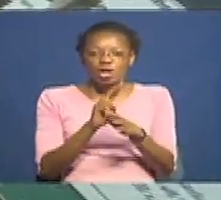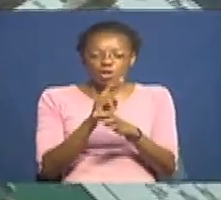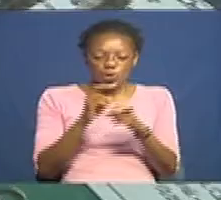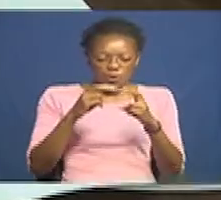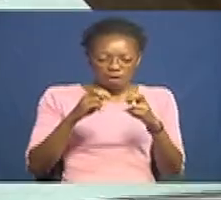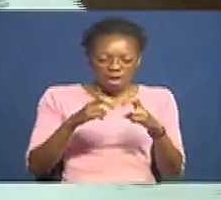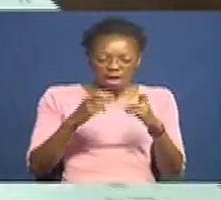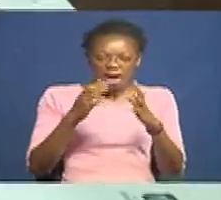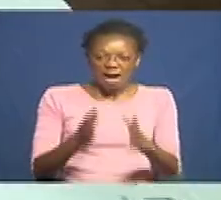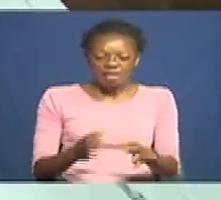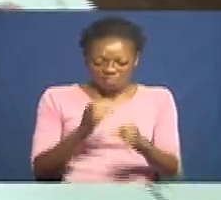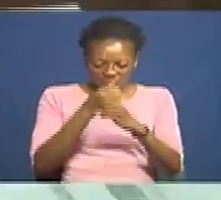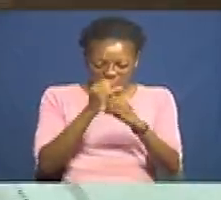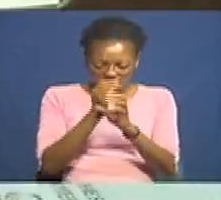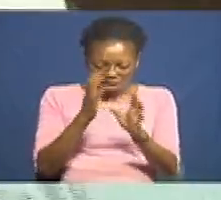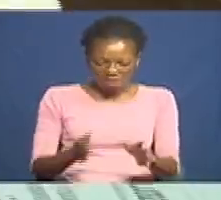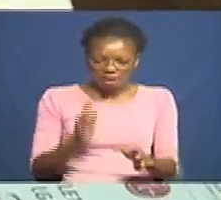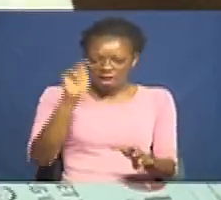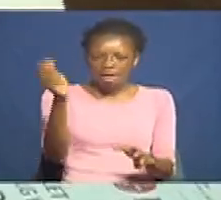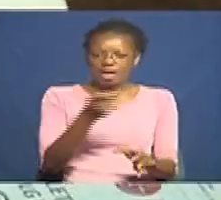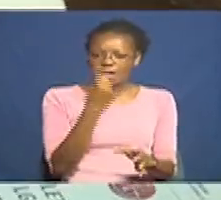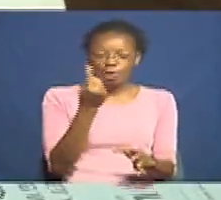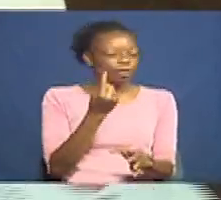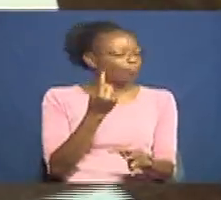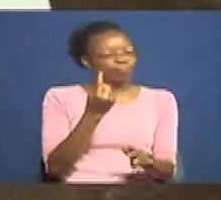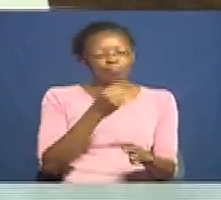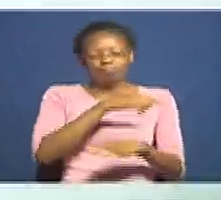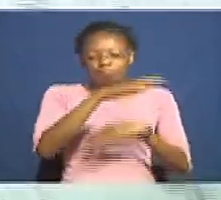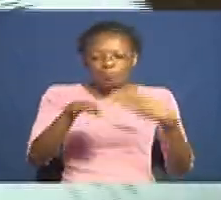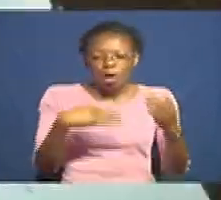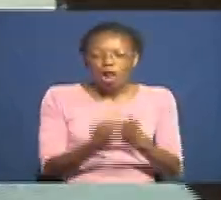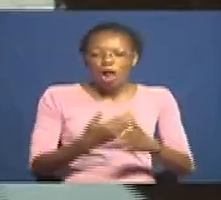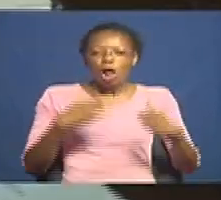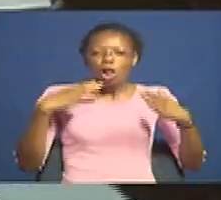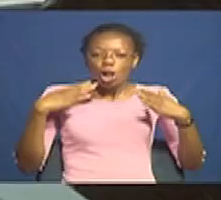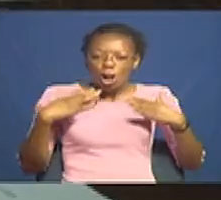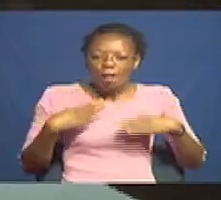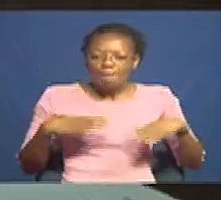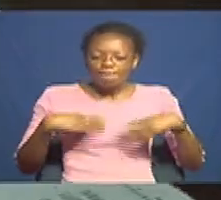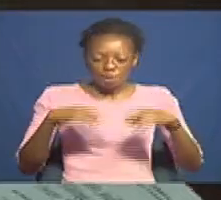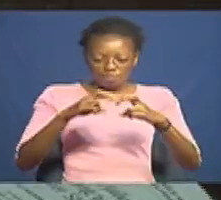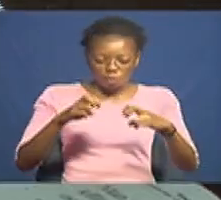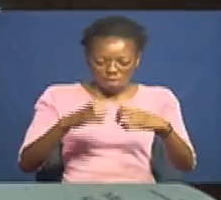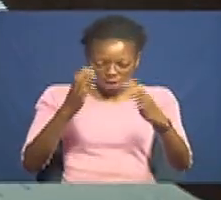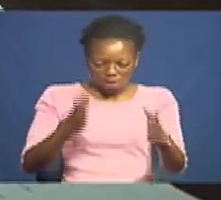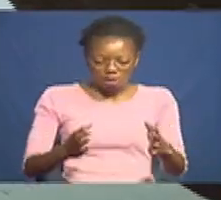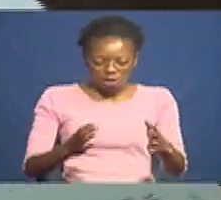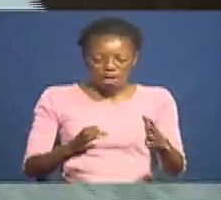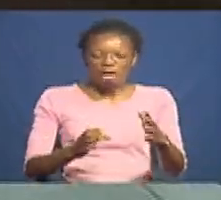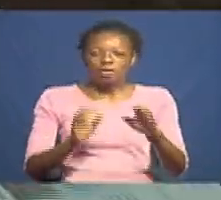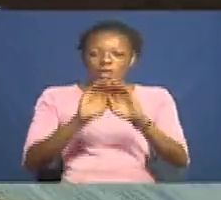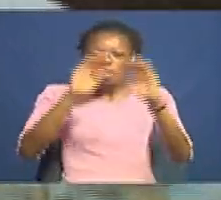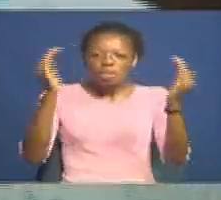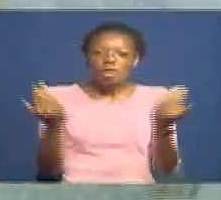sababu kila kabila ulimwenguni pote huwa na jina tofauti wanaloita mti na mimea tofauti, basi